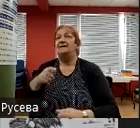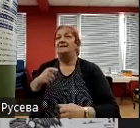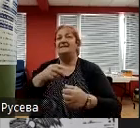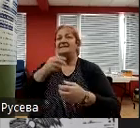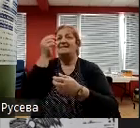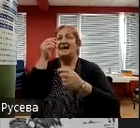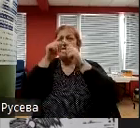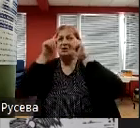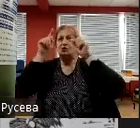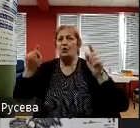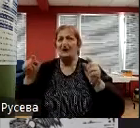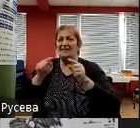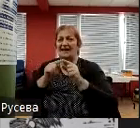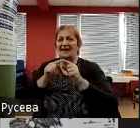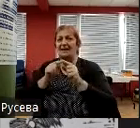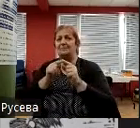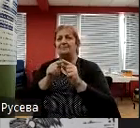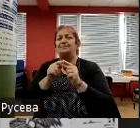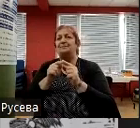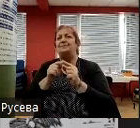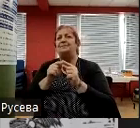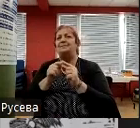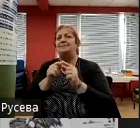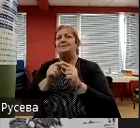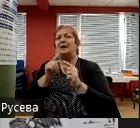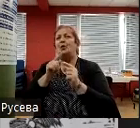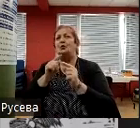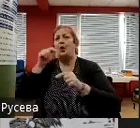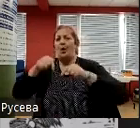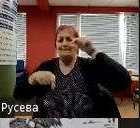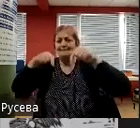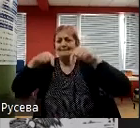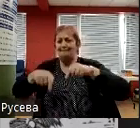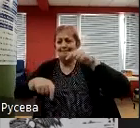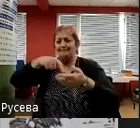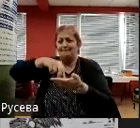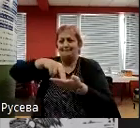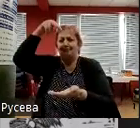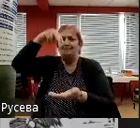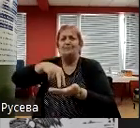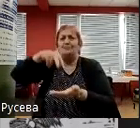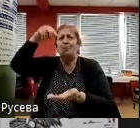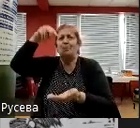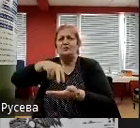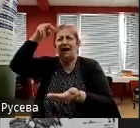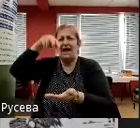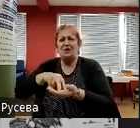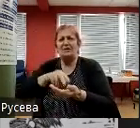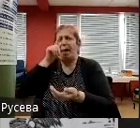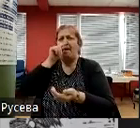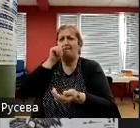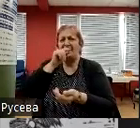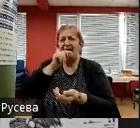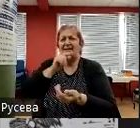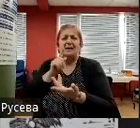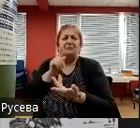анимирани GIF файлове, които подскачат едно и също нещо по неясни причини,